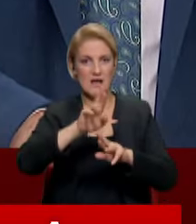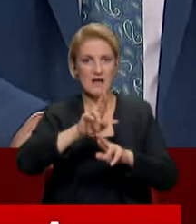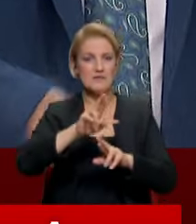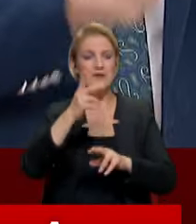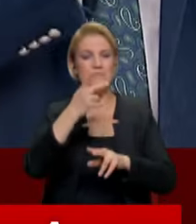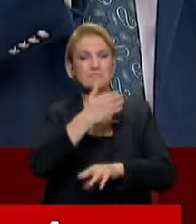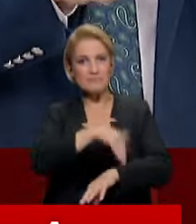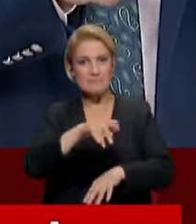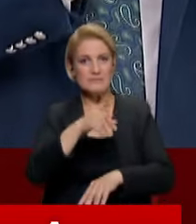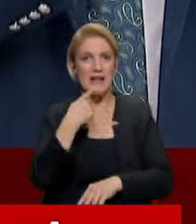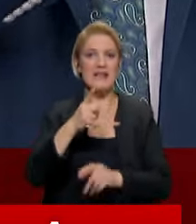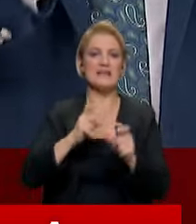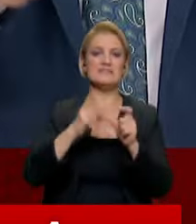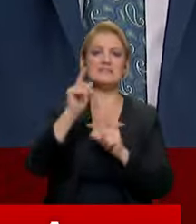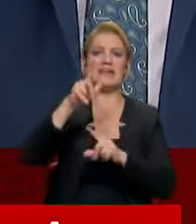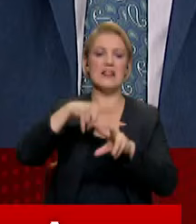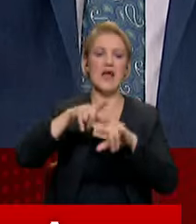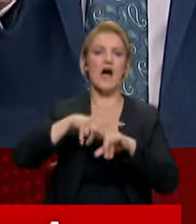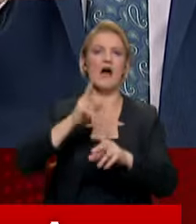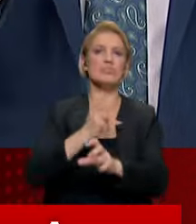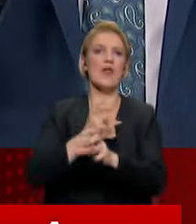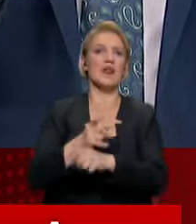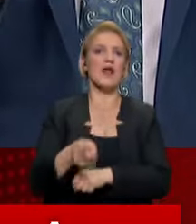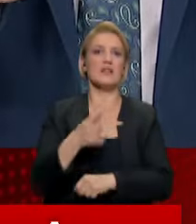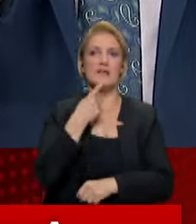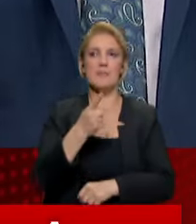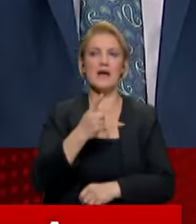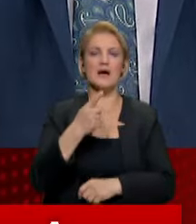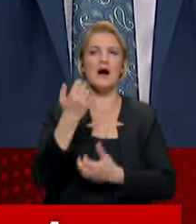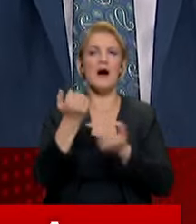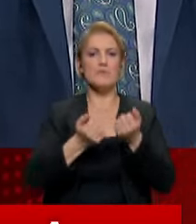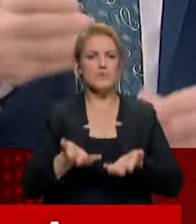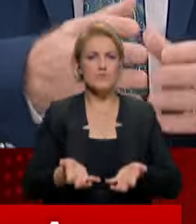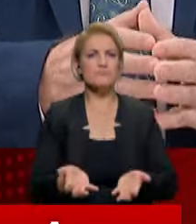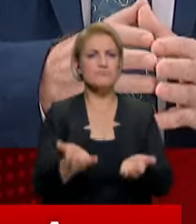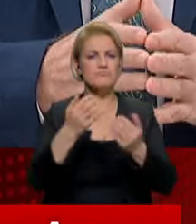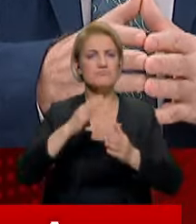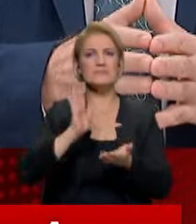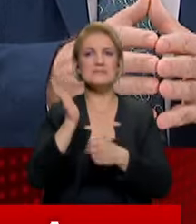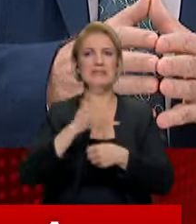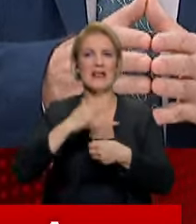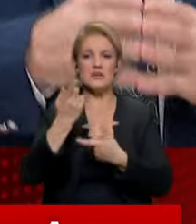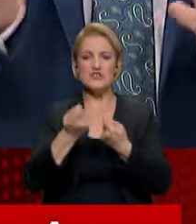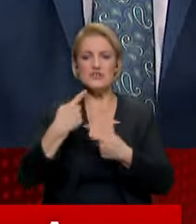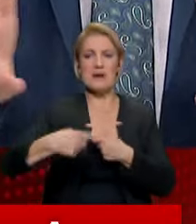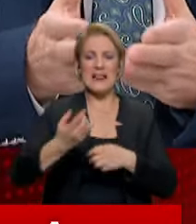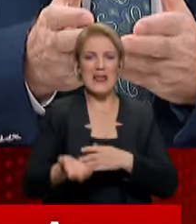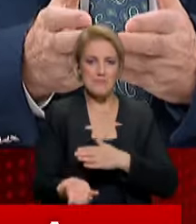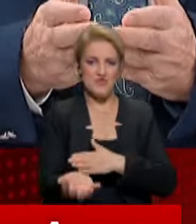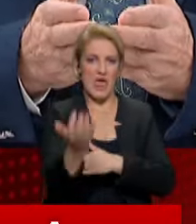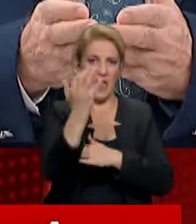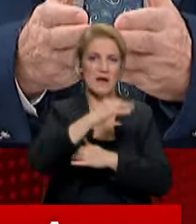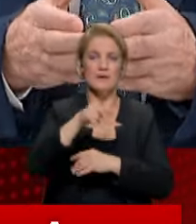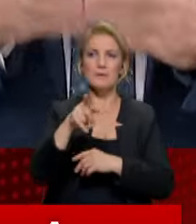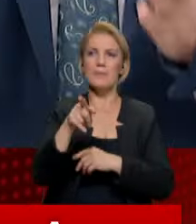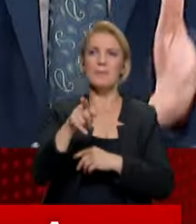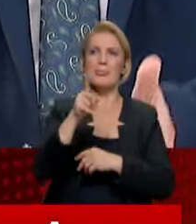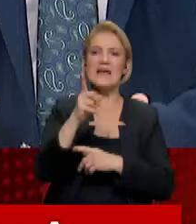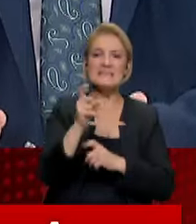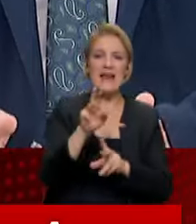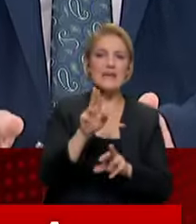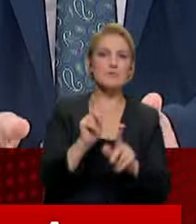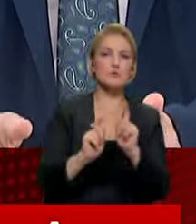sayılır burada otomobil mesela traktör veyahut da dozer miydi dünkü şeyde iş makinesiyle şey yap yani